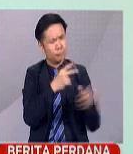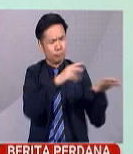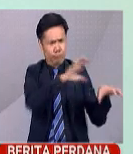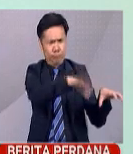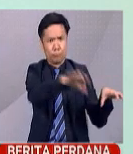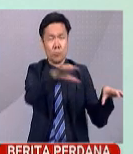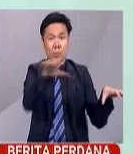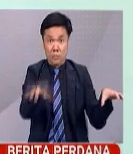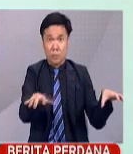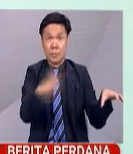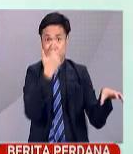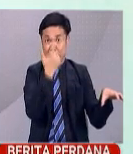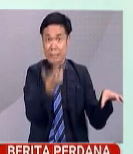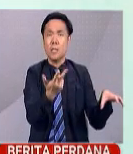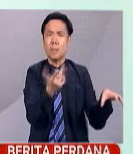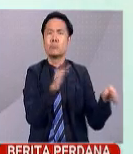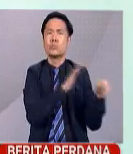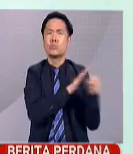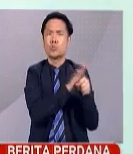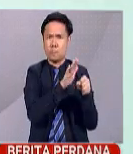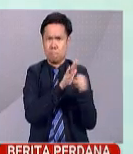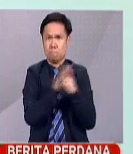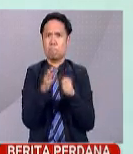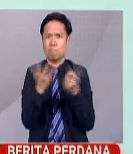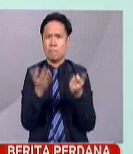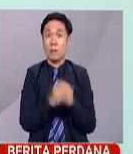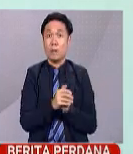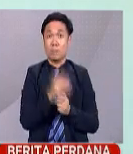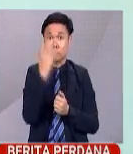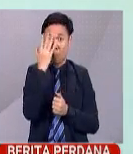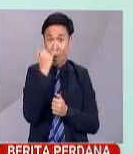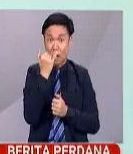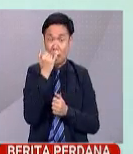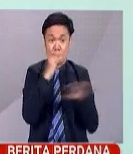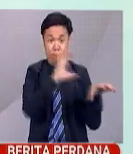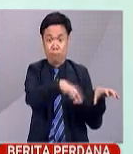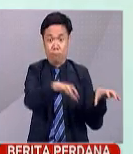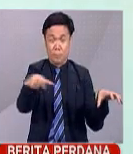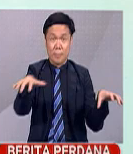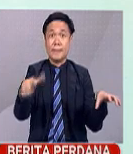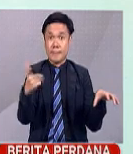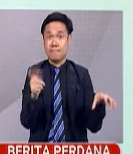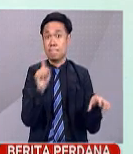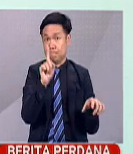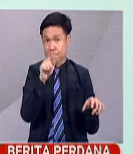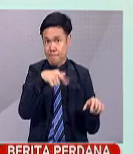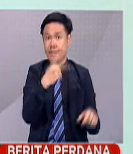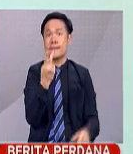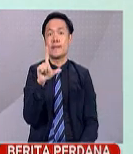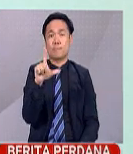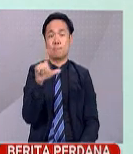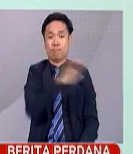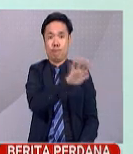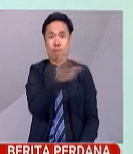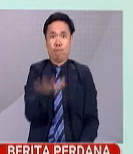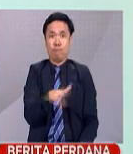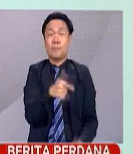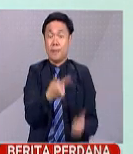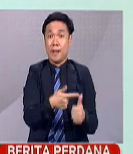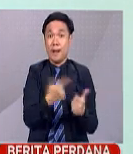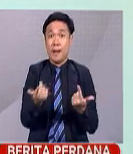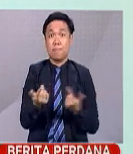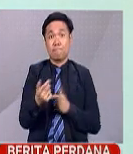kerana ketiga-tiga tempat ini berada di Lembah Klang, dan pemilihan tempat-tempat yang disediakan oleh kerajaan